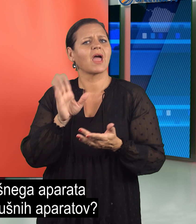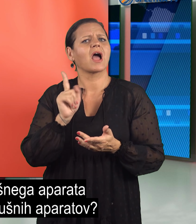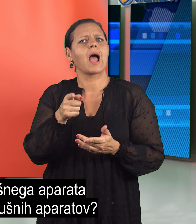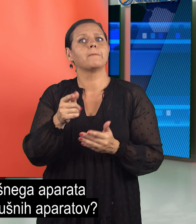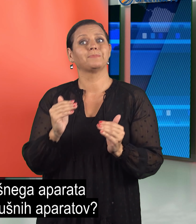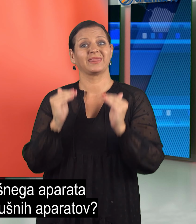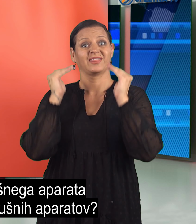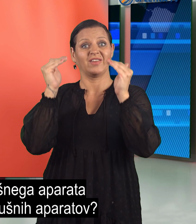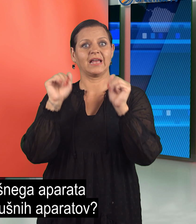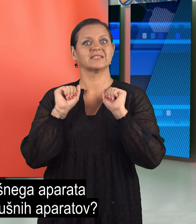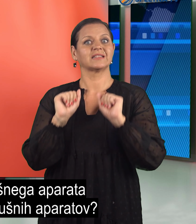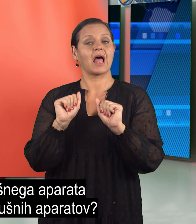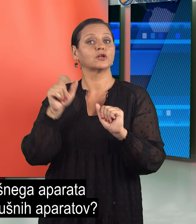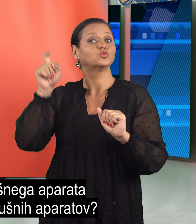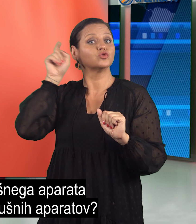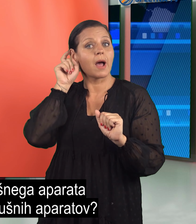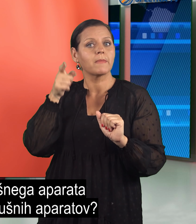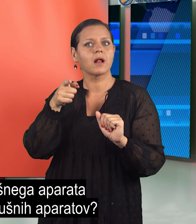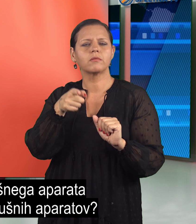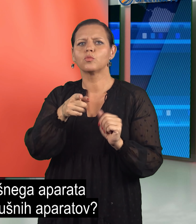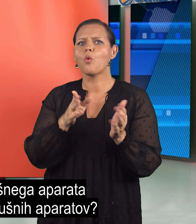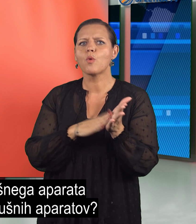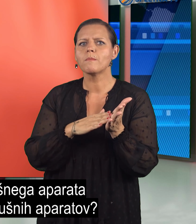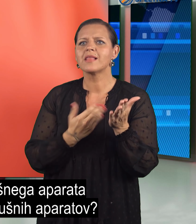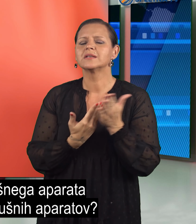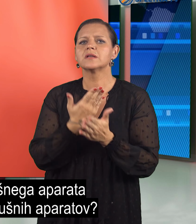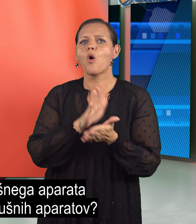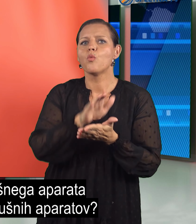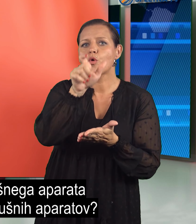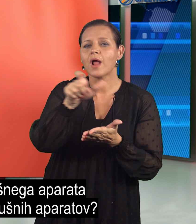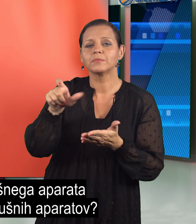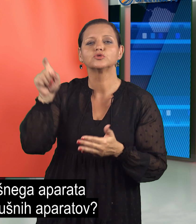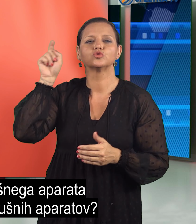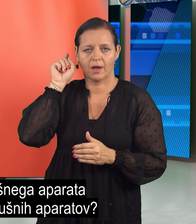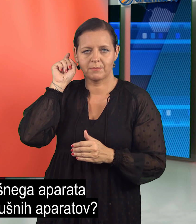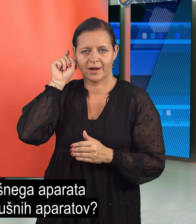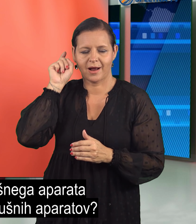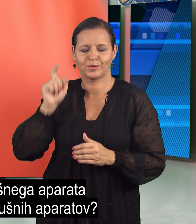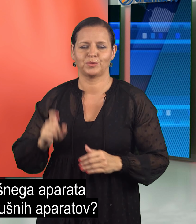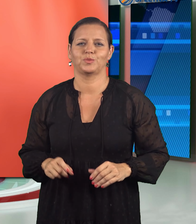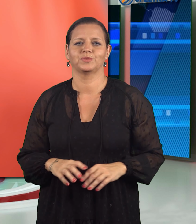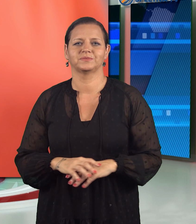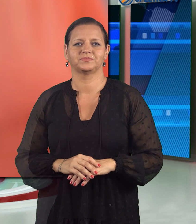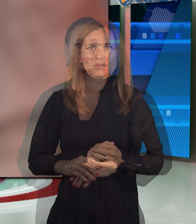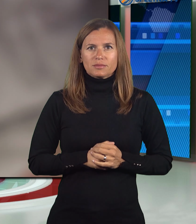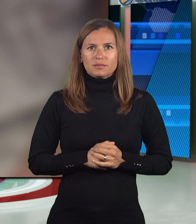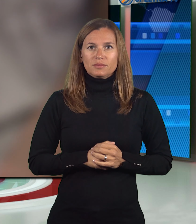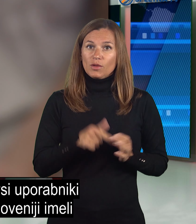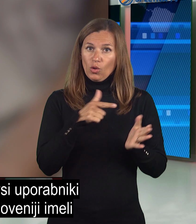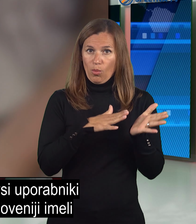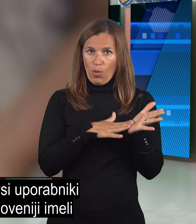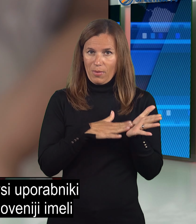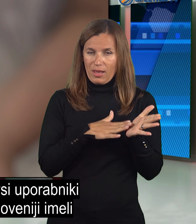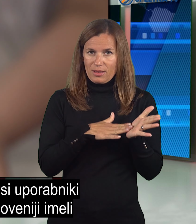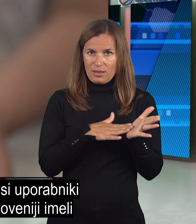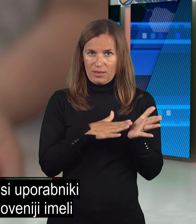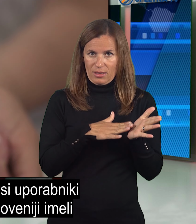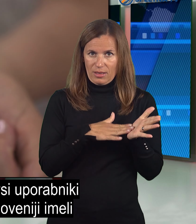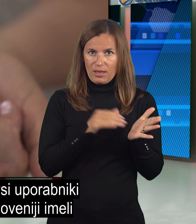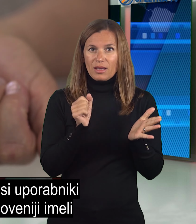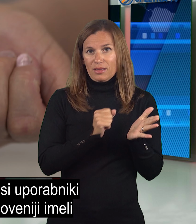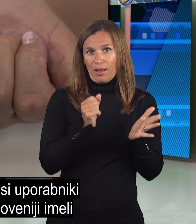Kaj dvig standarda slušnega aparata pomeni za uporabnike slušnih aparatov? To pomeni, da